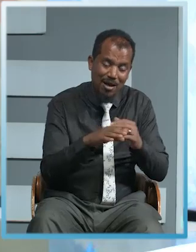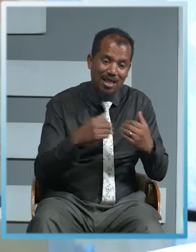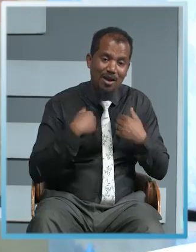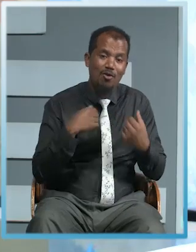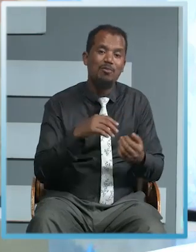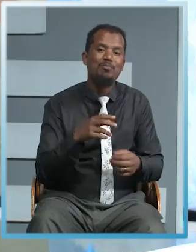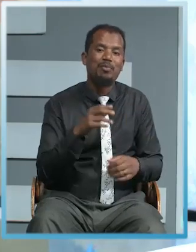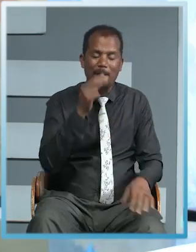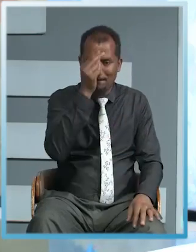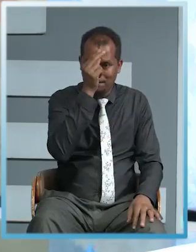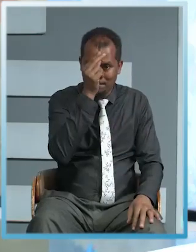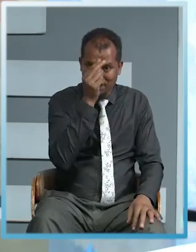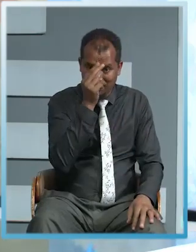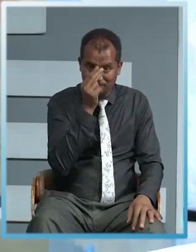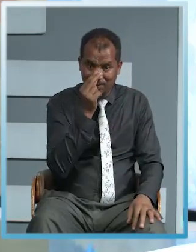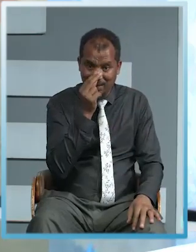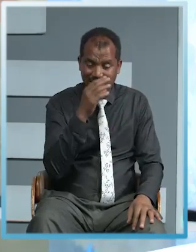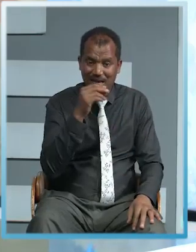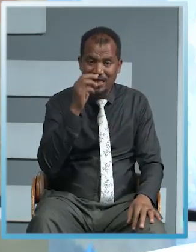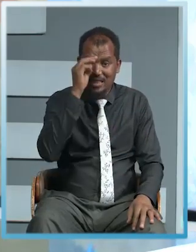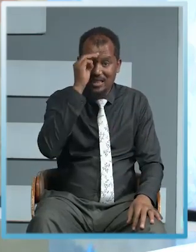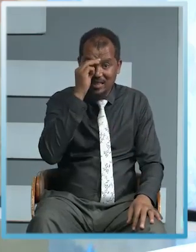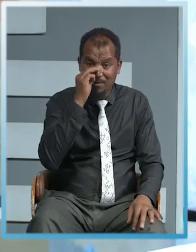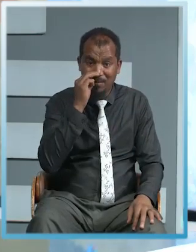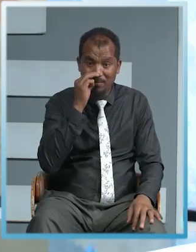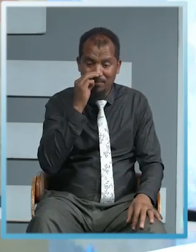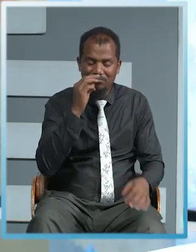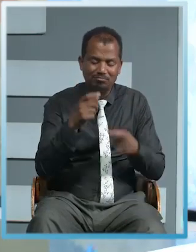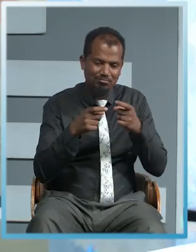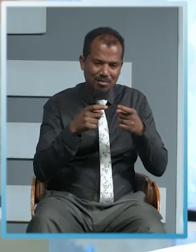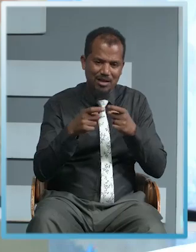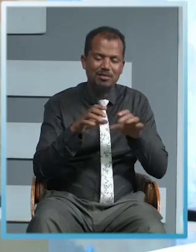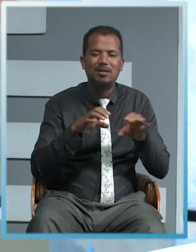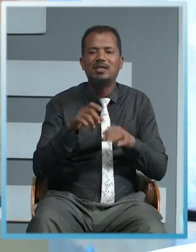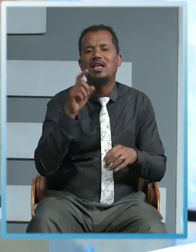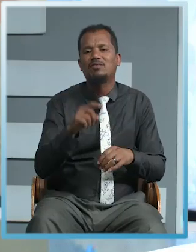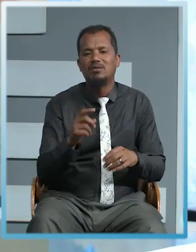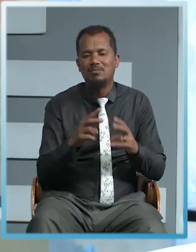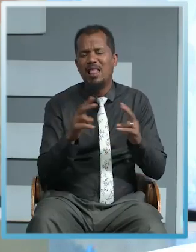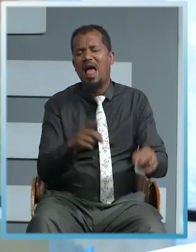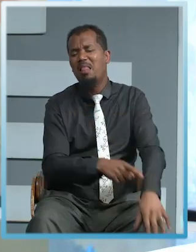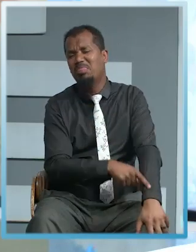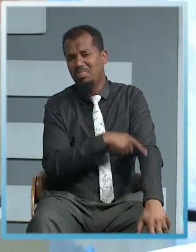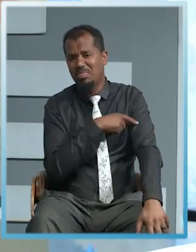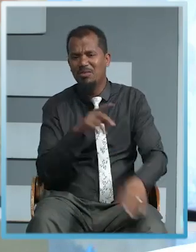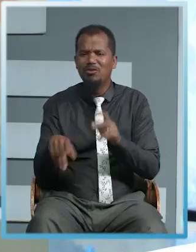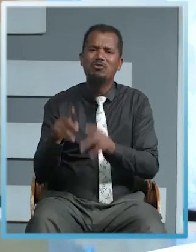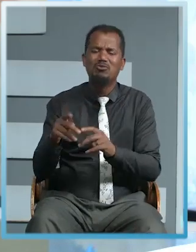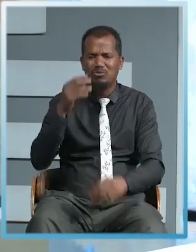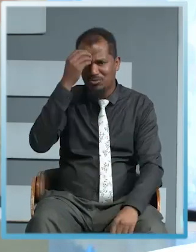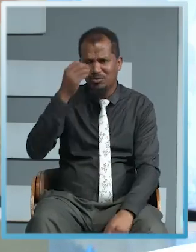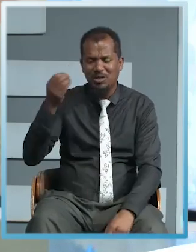نگر ببلتات نابت واب مانیج بارگوت مکرالو مالت نو. بات آمکه ترازمه